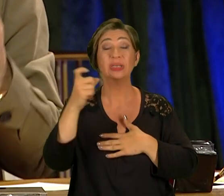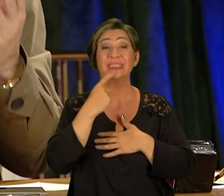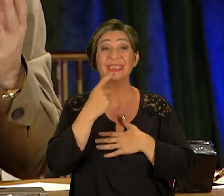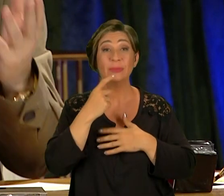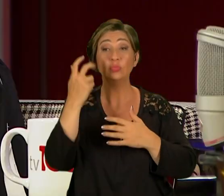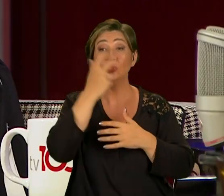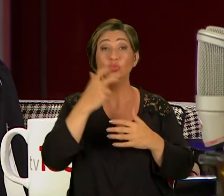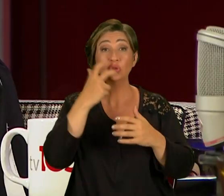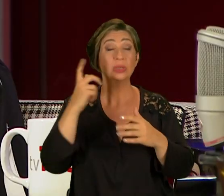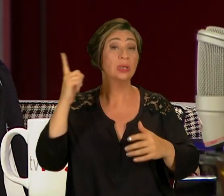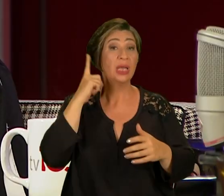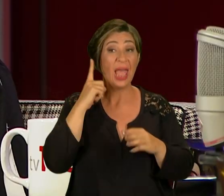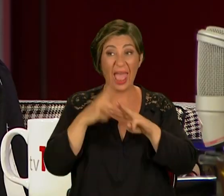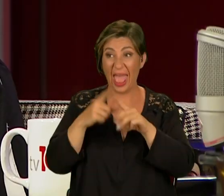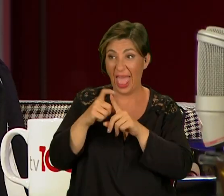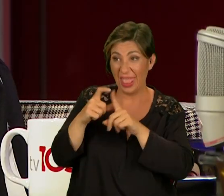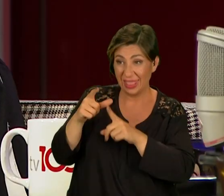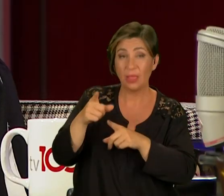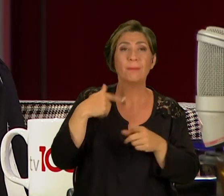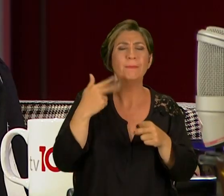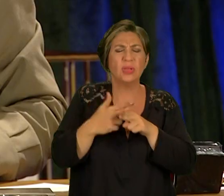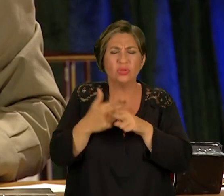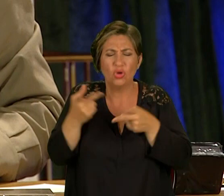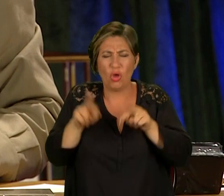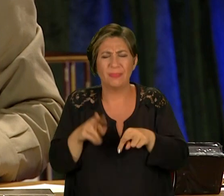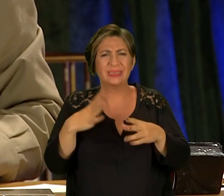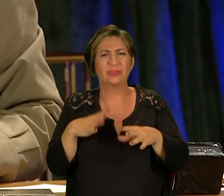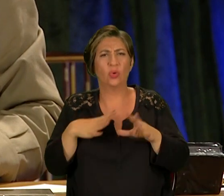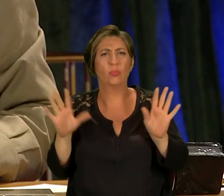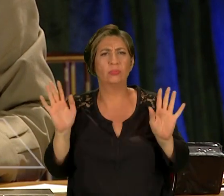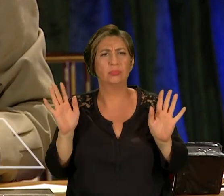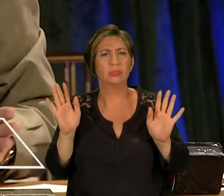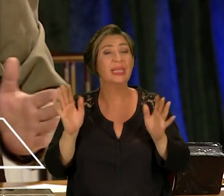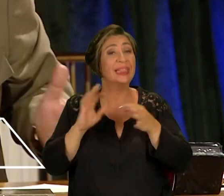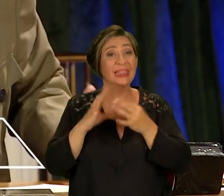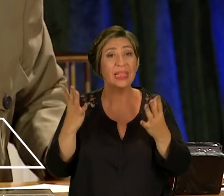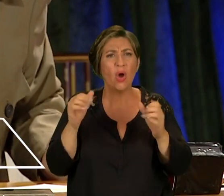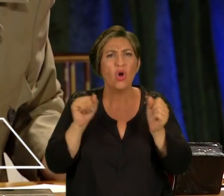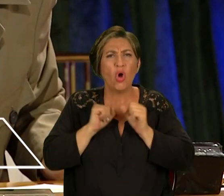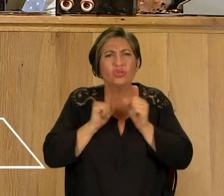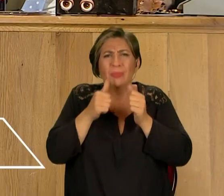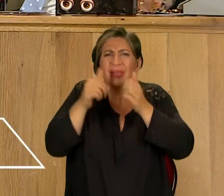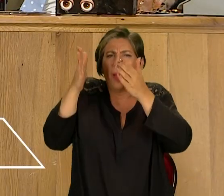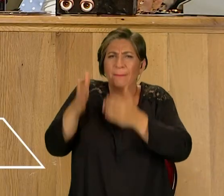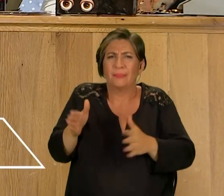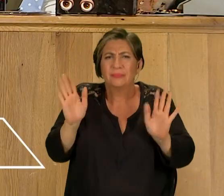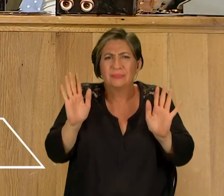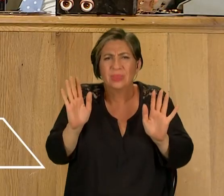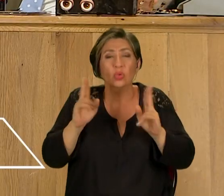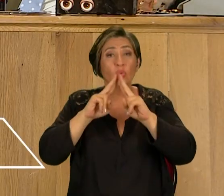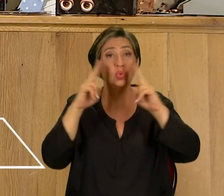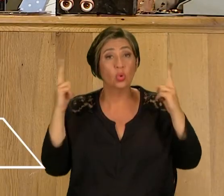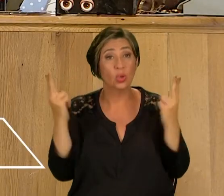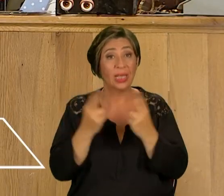senesinin müzik ilahı Ed Sheeran'sa bir an önce ölmek istiyorum. Çünkü korkunç bir adam. Ve